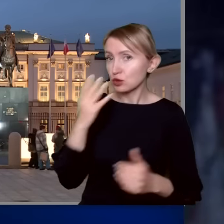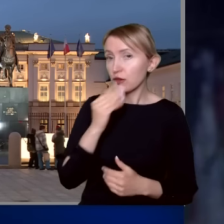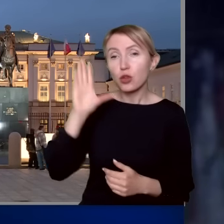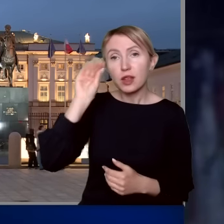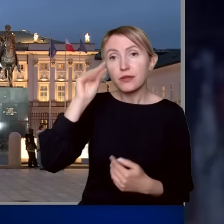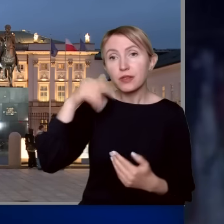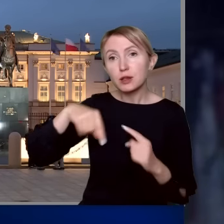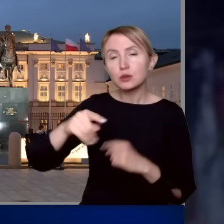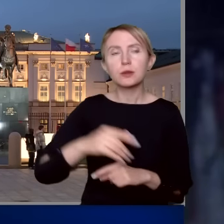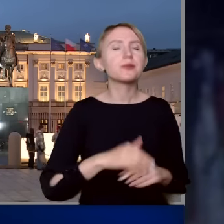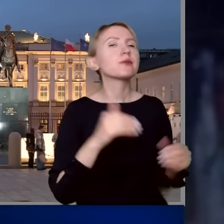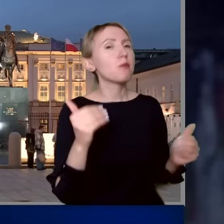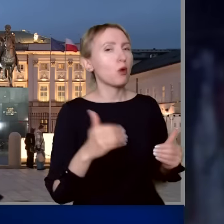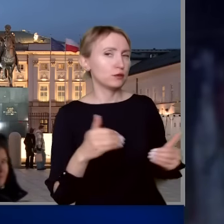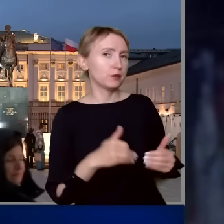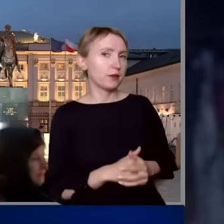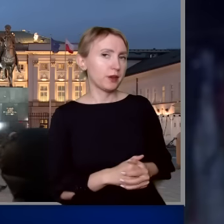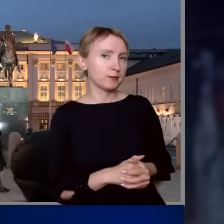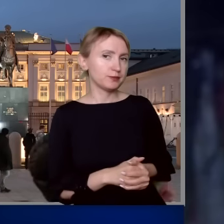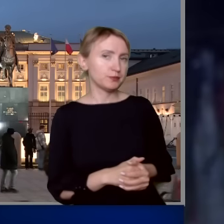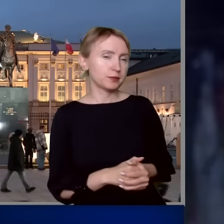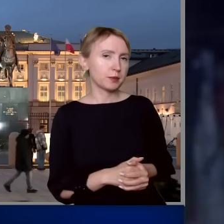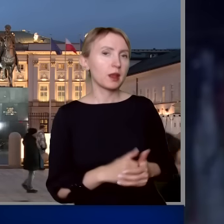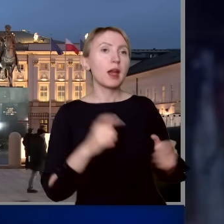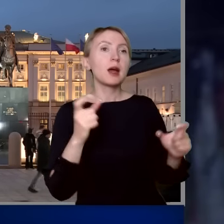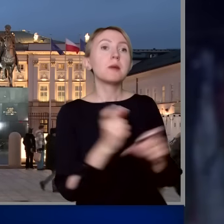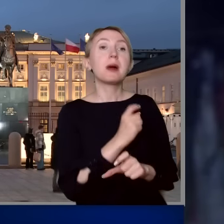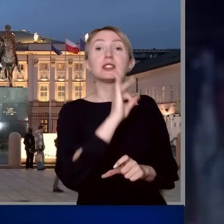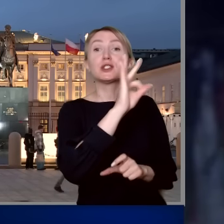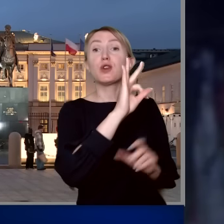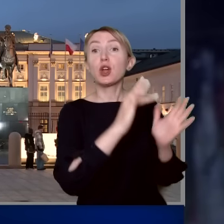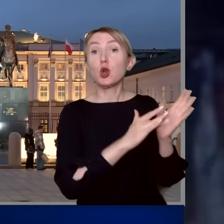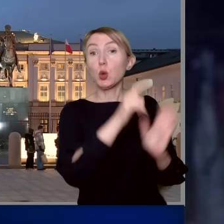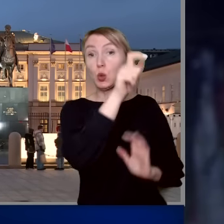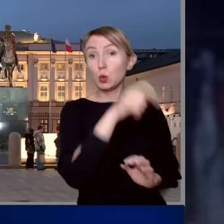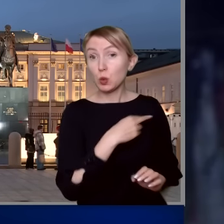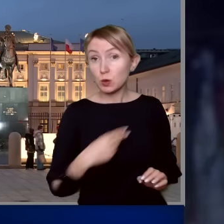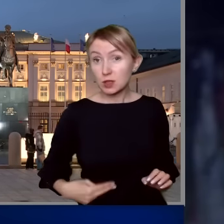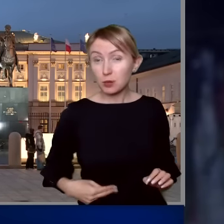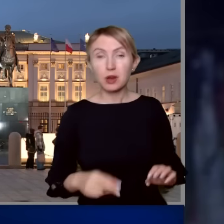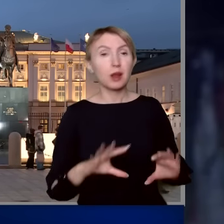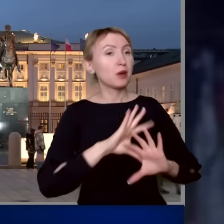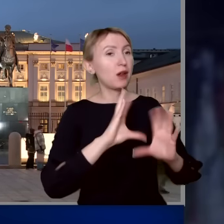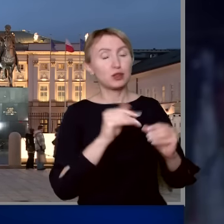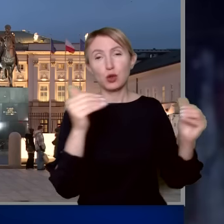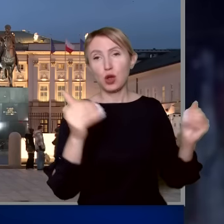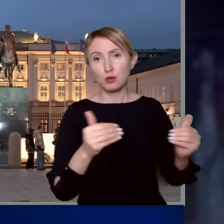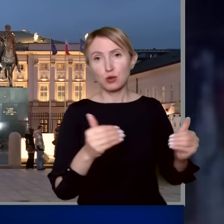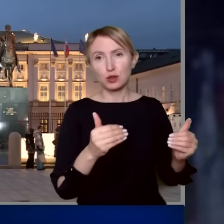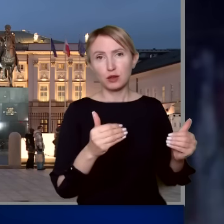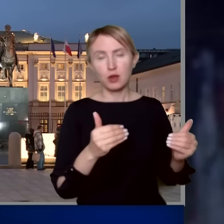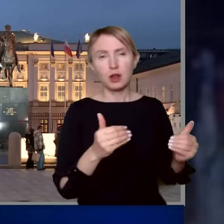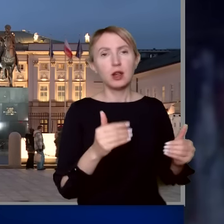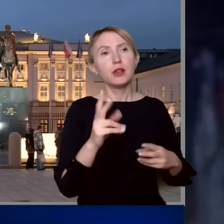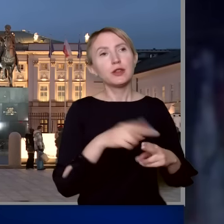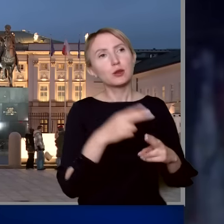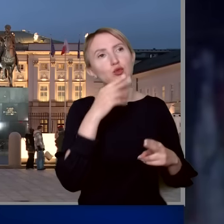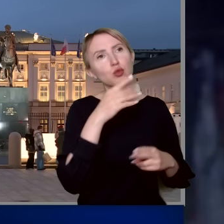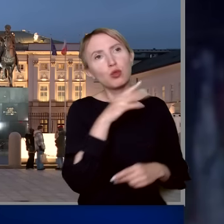Nie wykluczam tego. W państwie Donalda Tuska wszystkie warianty są możliwe. Mamy, niektórzy mówią o